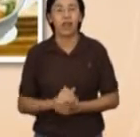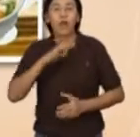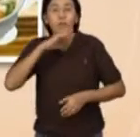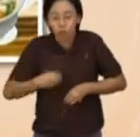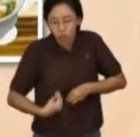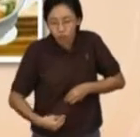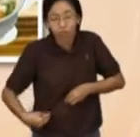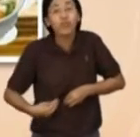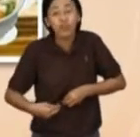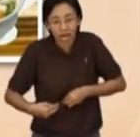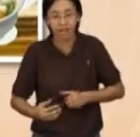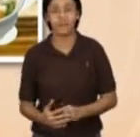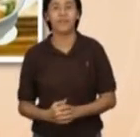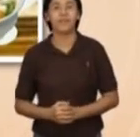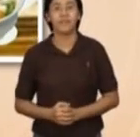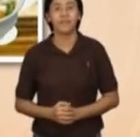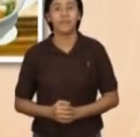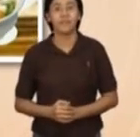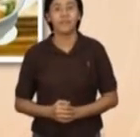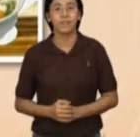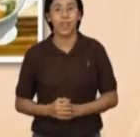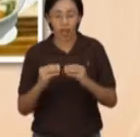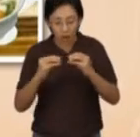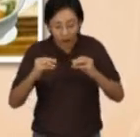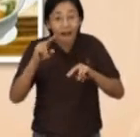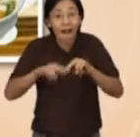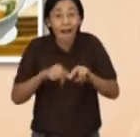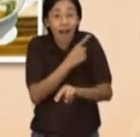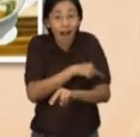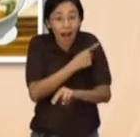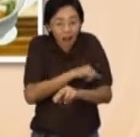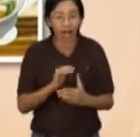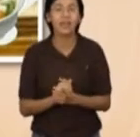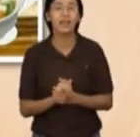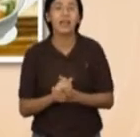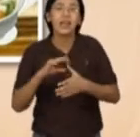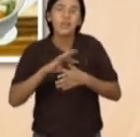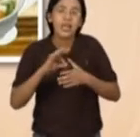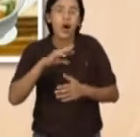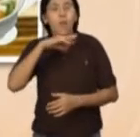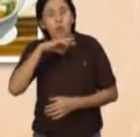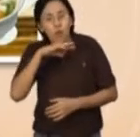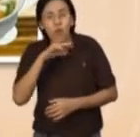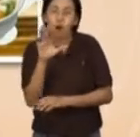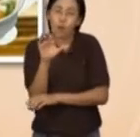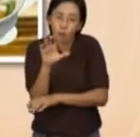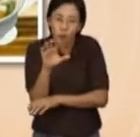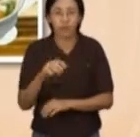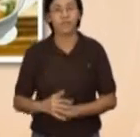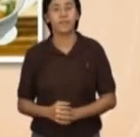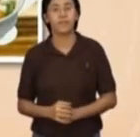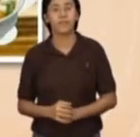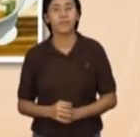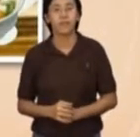ตัวที่จะมาทำลูกลอกนะครับแล้วก็เนื้อสัตว์ก็จะมีกุ้งกับหมูนะฮะ เดี๋ยวนะคะไส้นี่คือต้